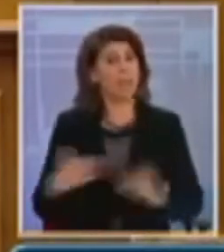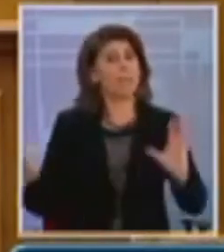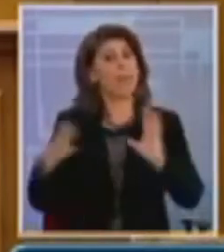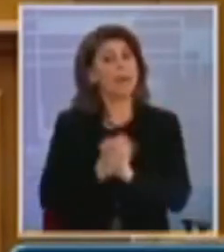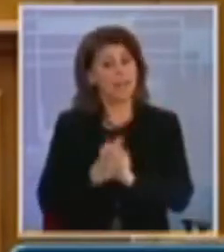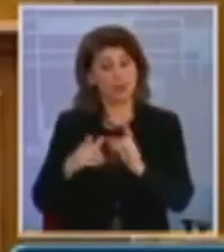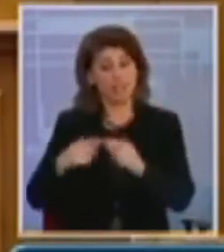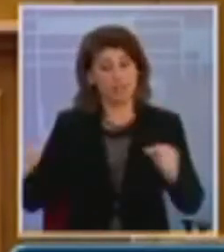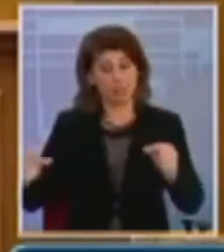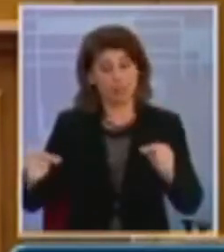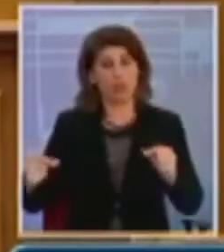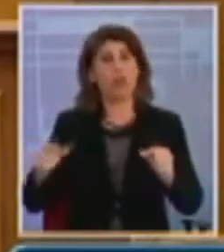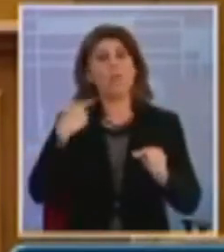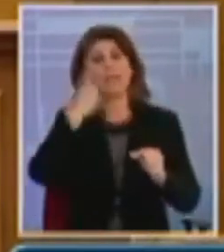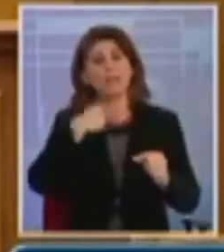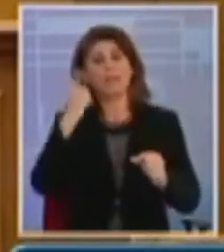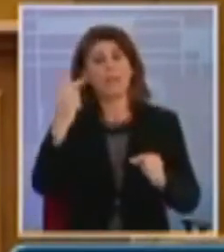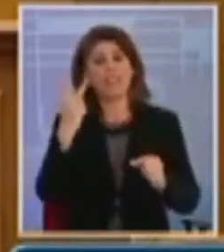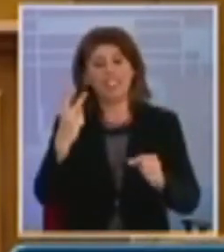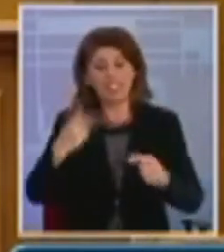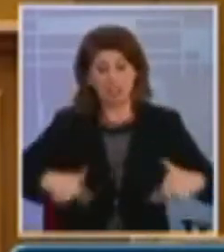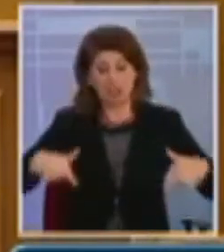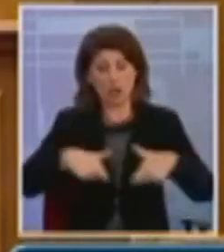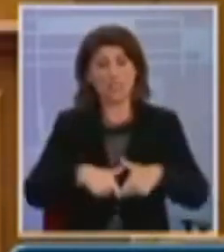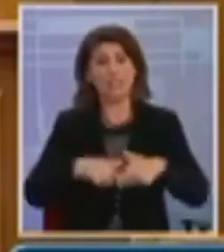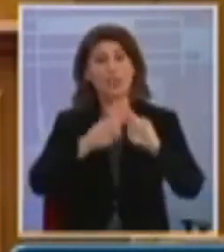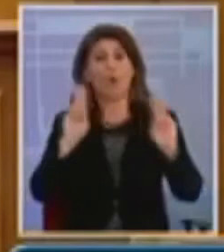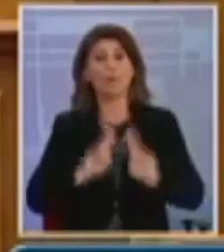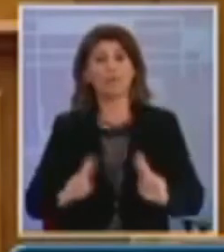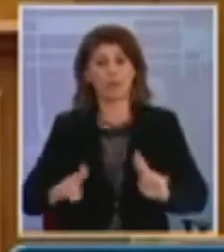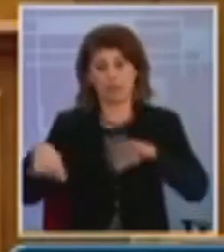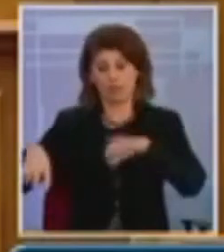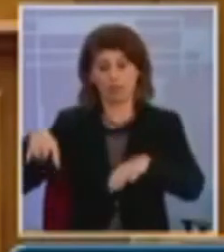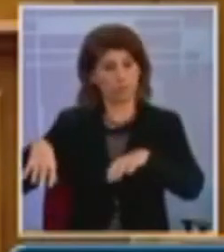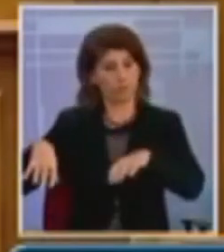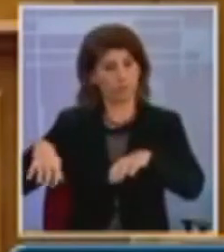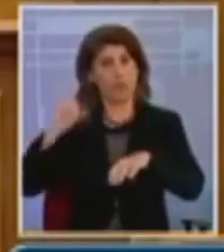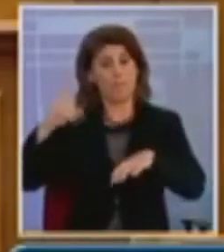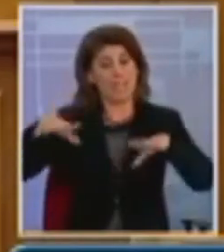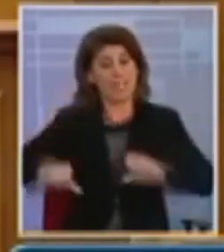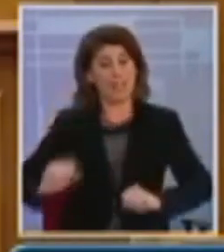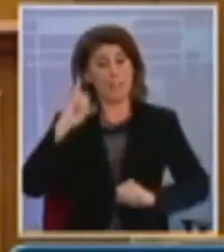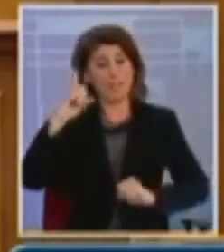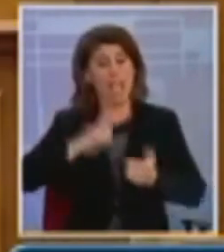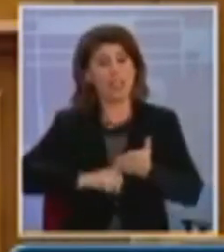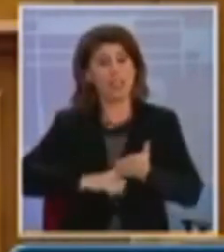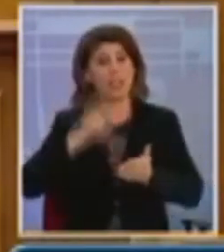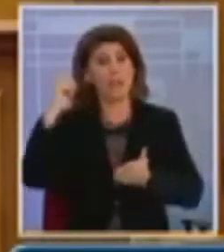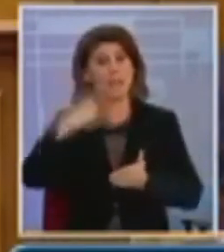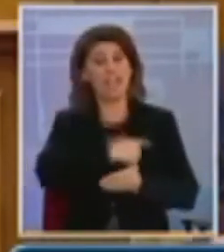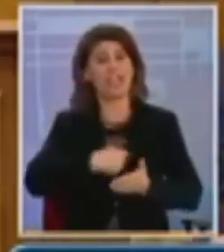κύπρου υπό τη μορφή μιας διζωνικής δικοινοτικής ομοσπονδίας με μία κυριαρχία μία ιθαγένεια μία